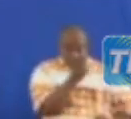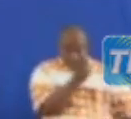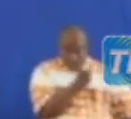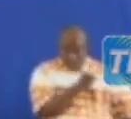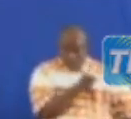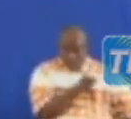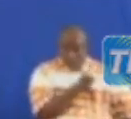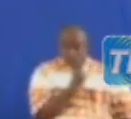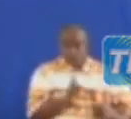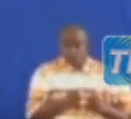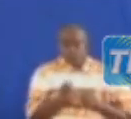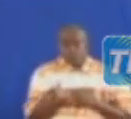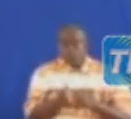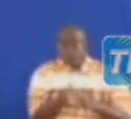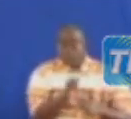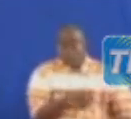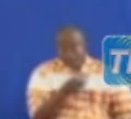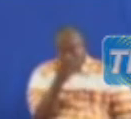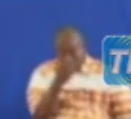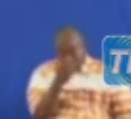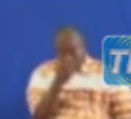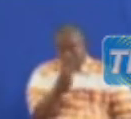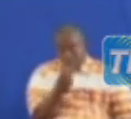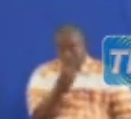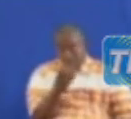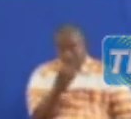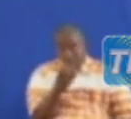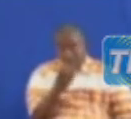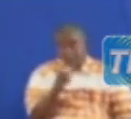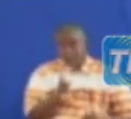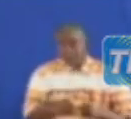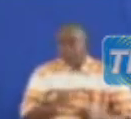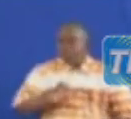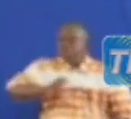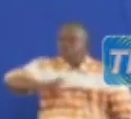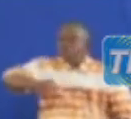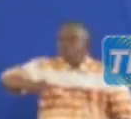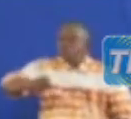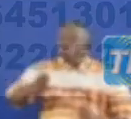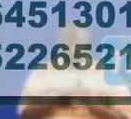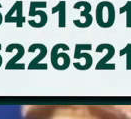12318, mitaa 4263, vitongoji